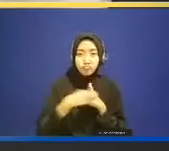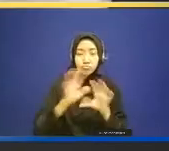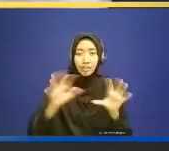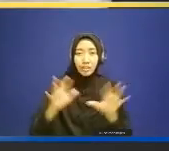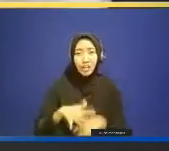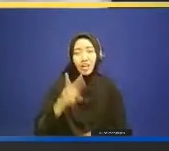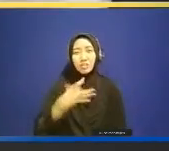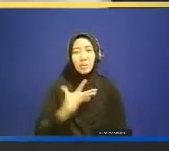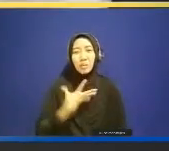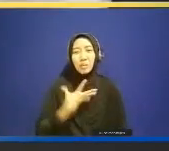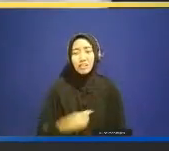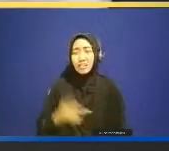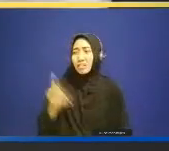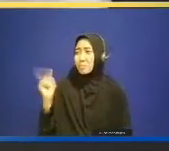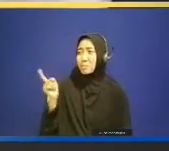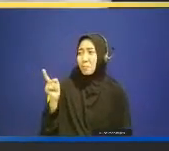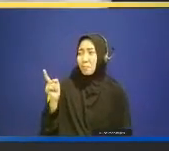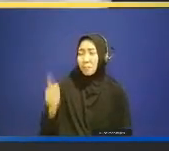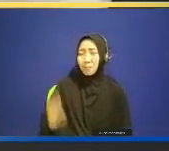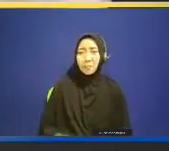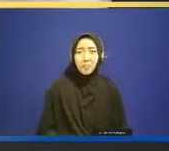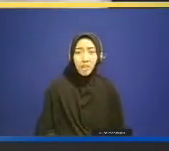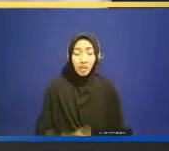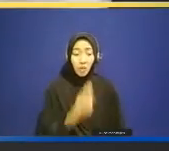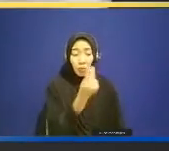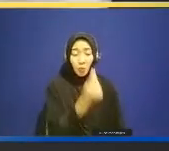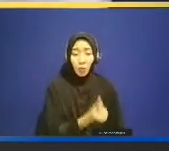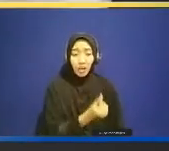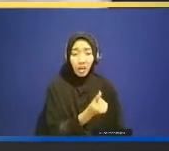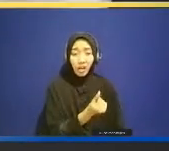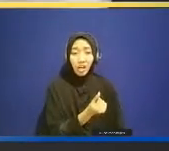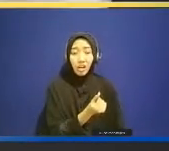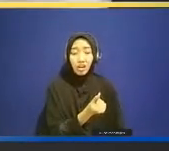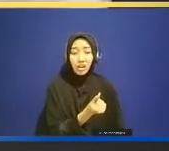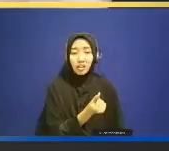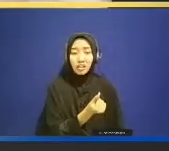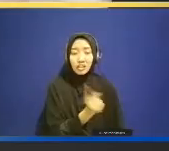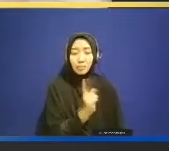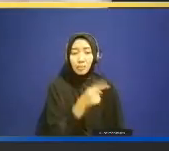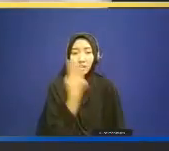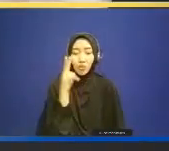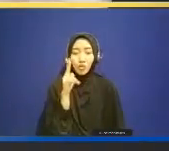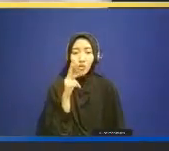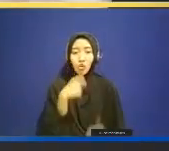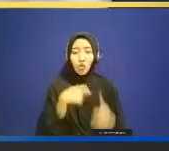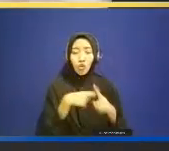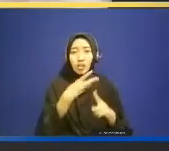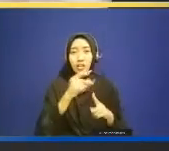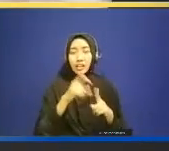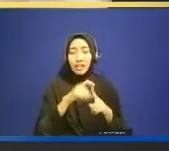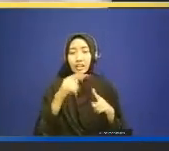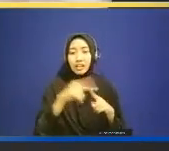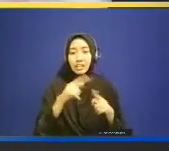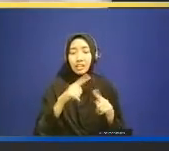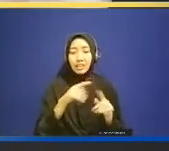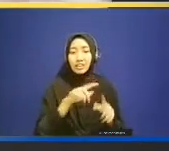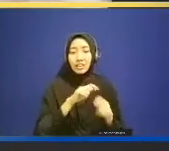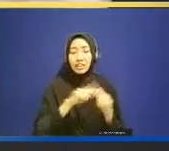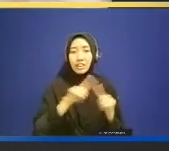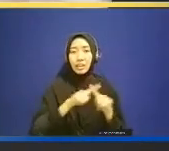eh Bapak ya karena uangnya harusnya digunakan buat kredit ini muter-muter